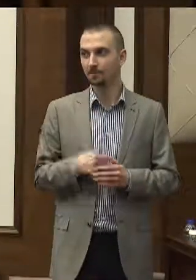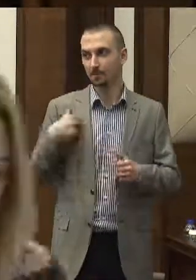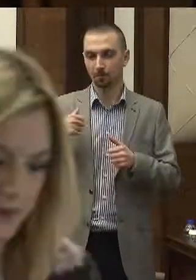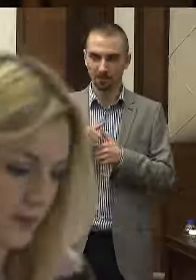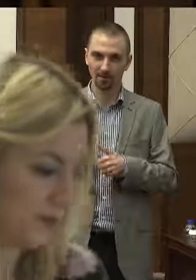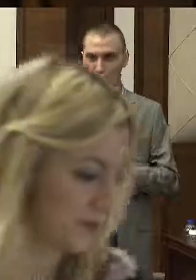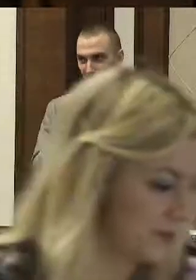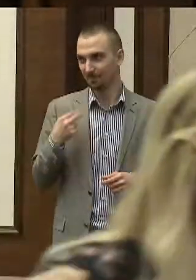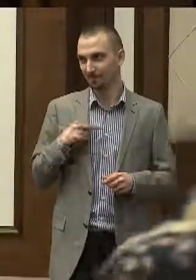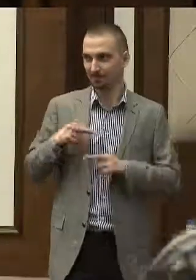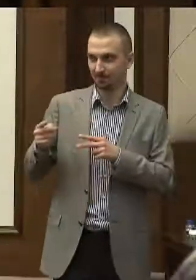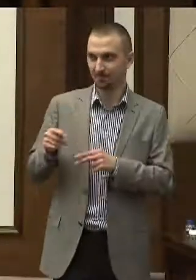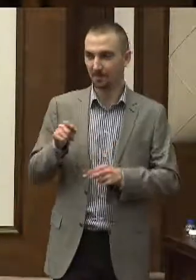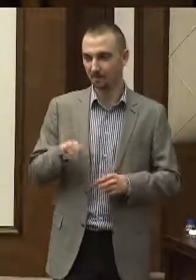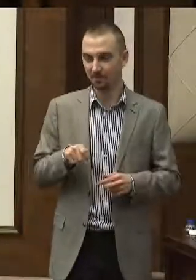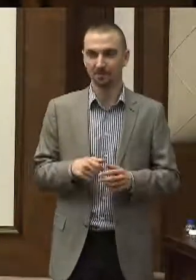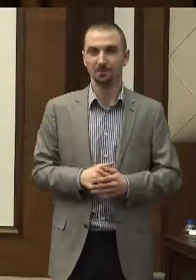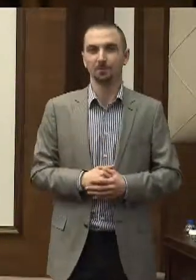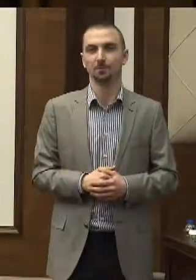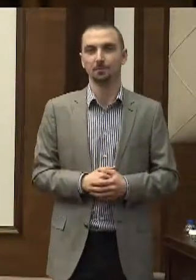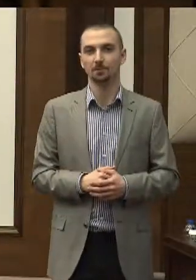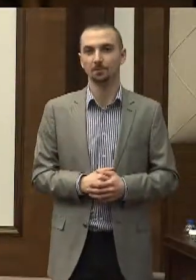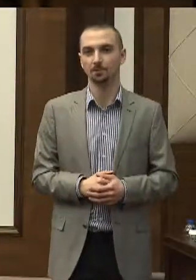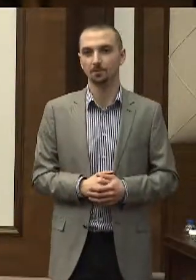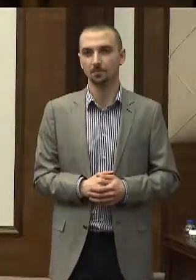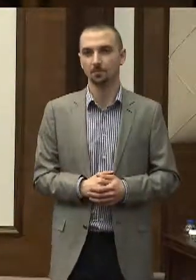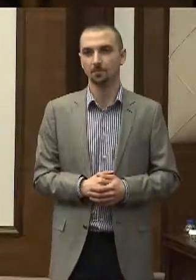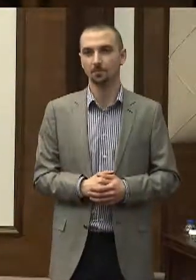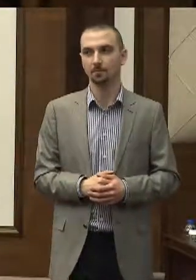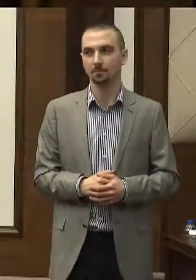sefere ona da bir söz hakkı yaratmış oluruz.